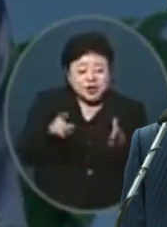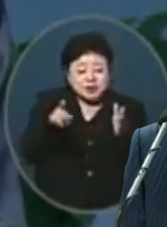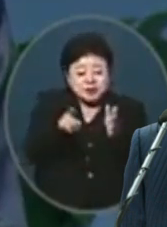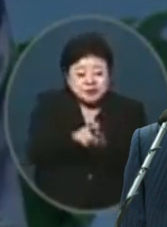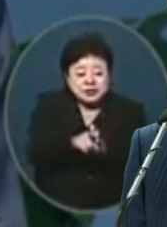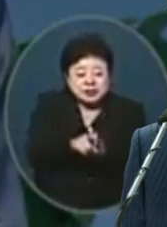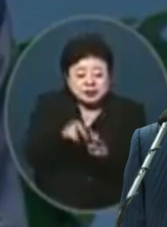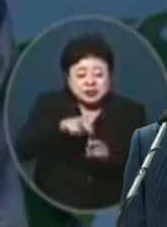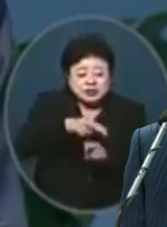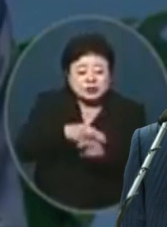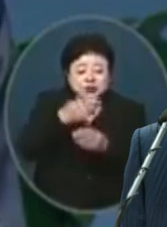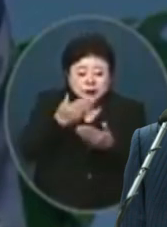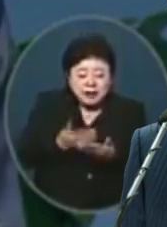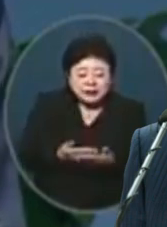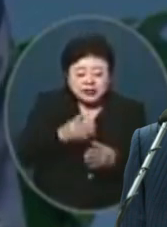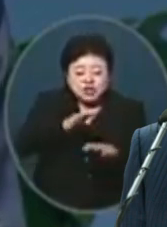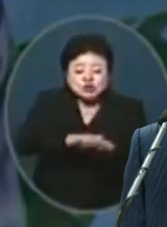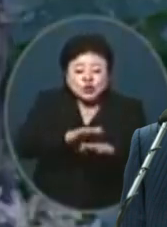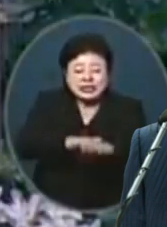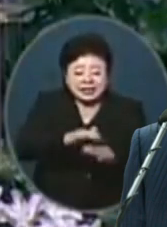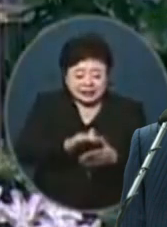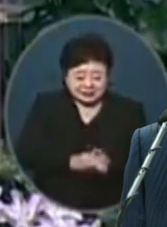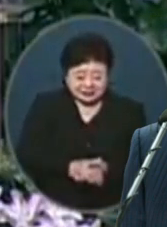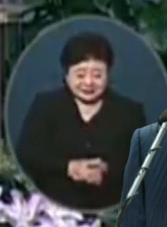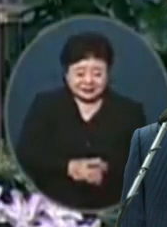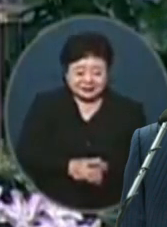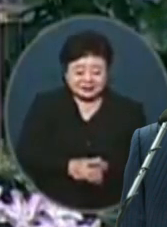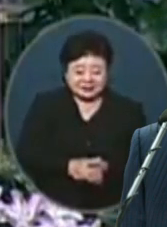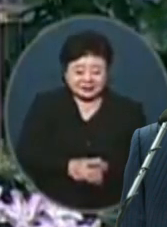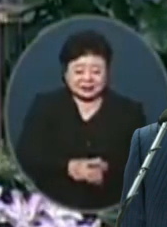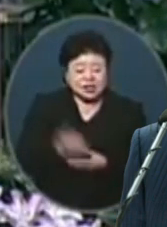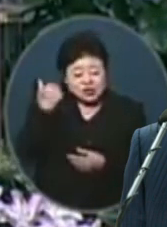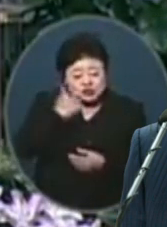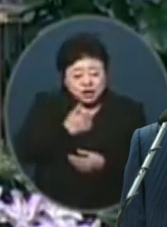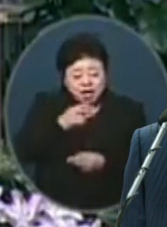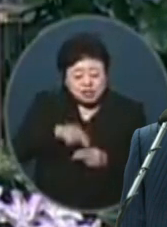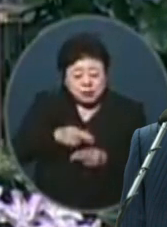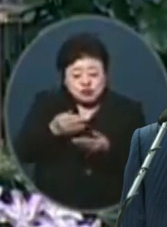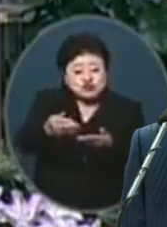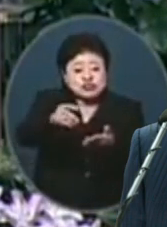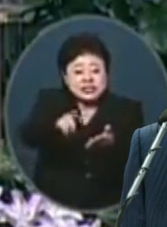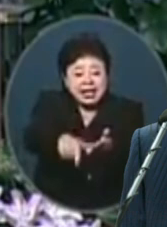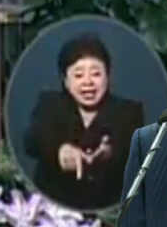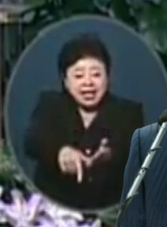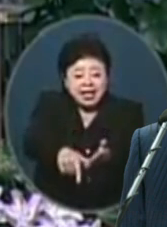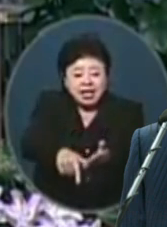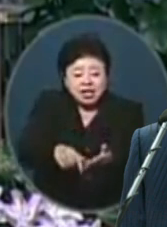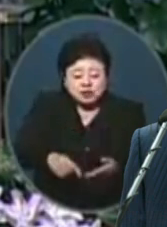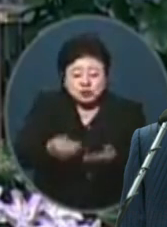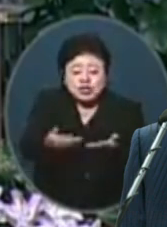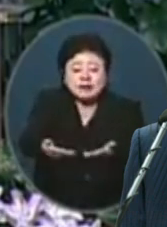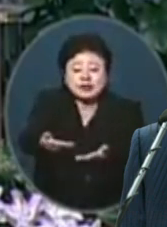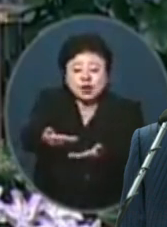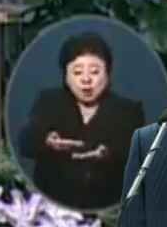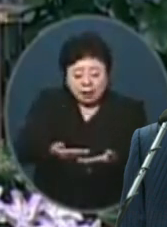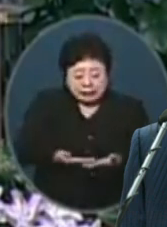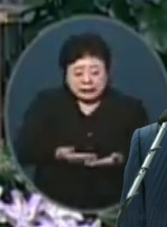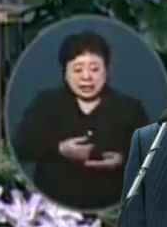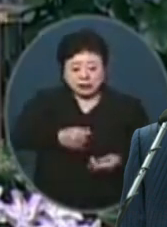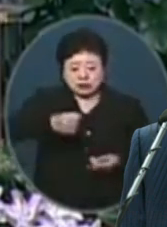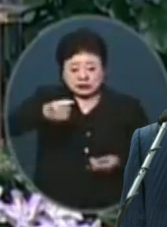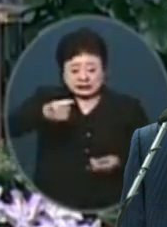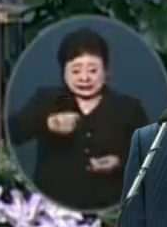그 선물을 받는 손과 같습니다. 누군가 나에게 선물을 줄 때 손을 내밀어 받아야만 내 것이